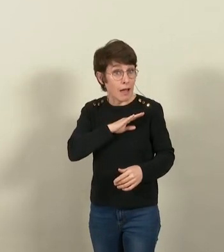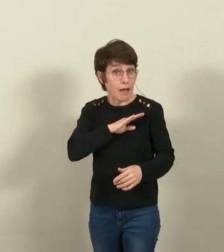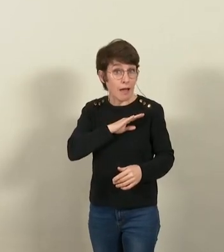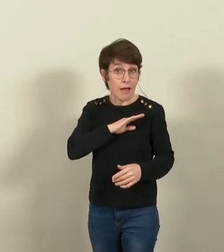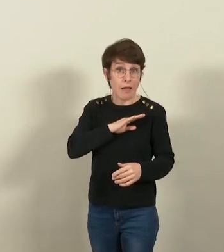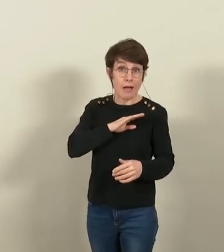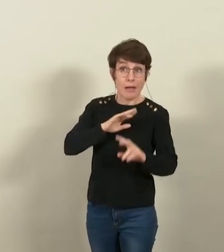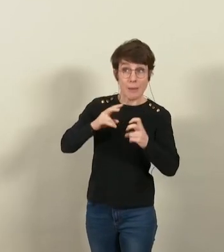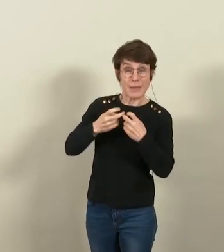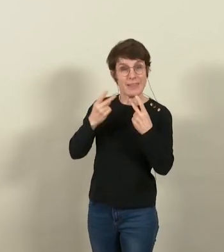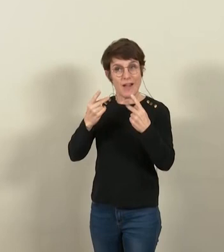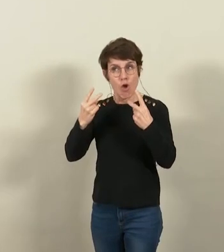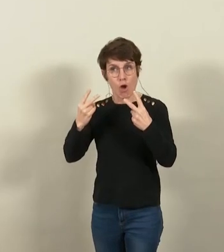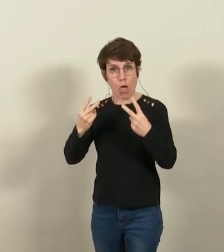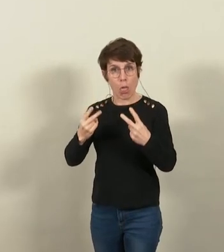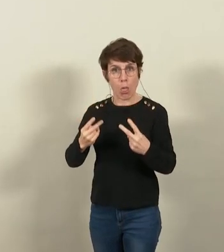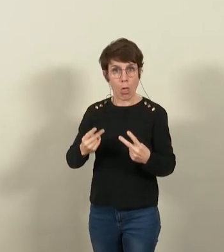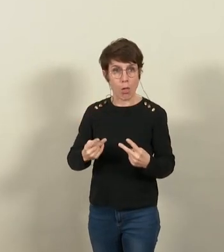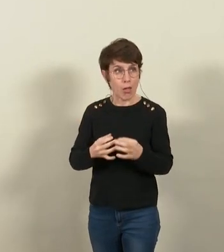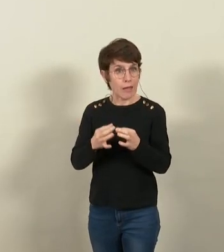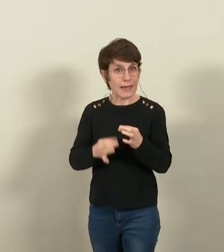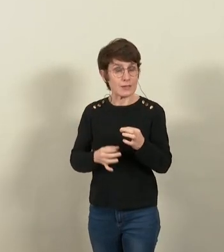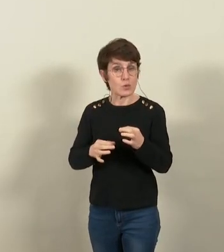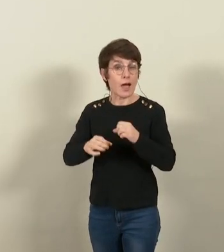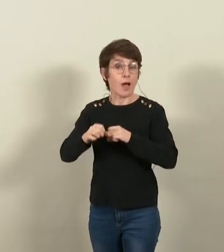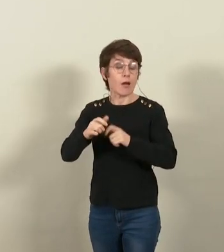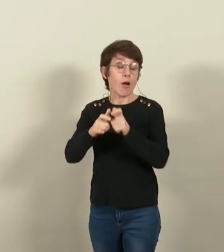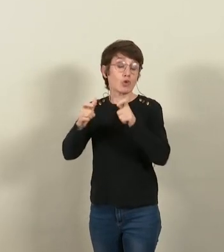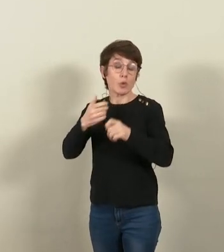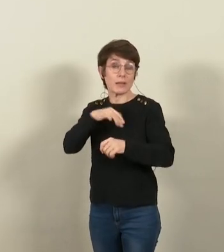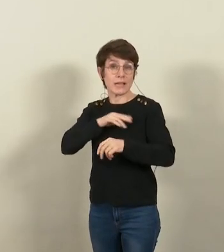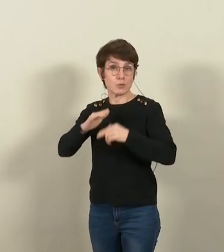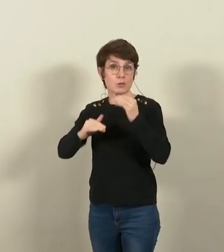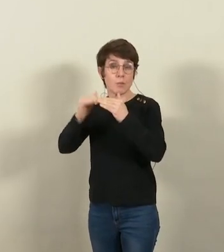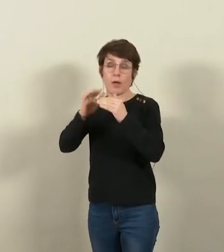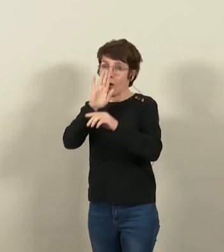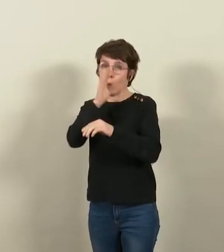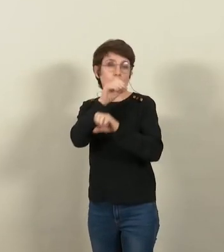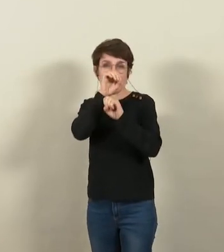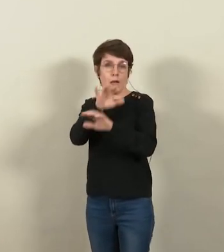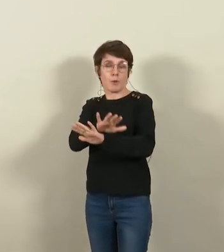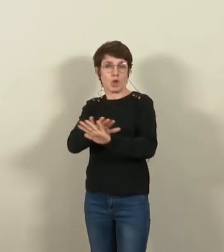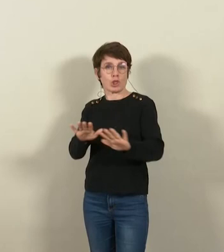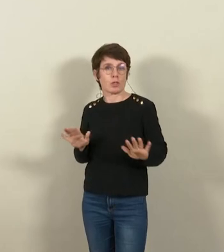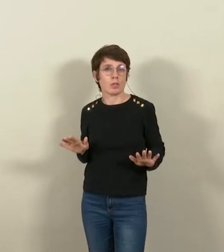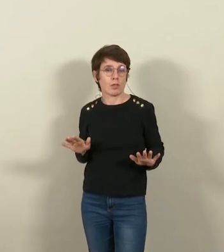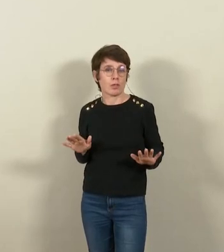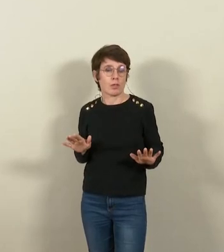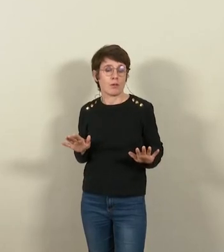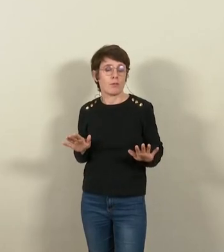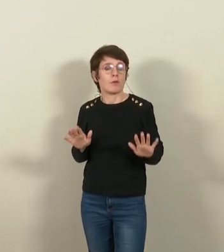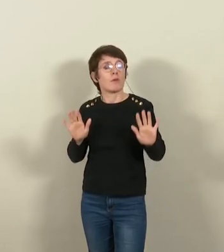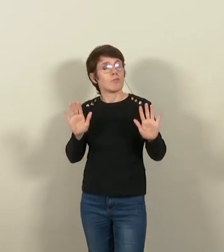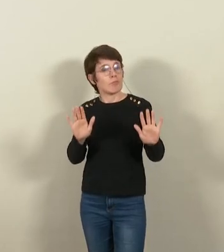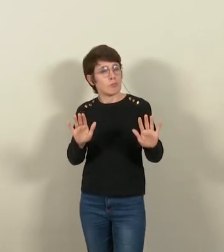des biens qui faisait que l'opérateur y renoncé vous le savez on on on a on